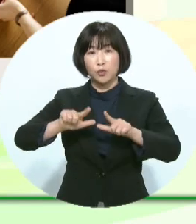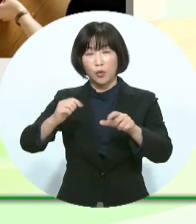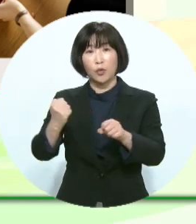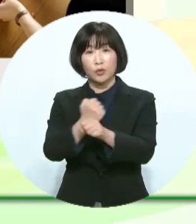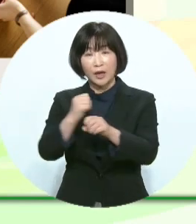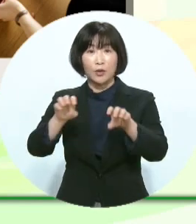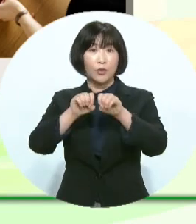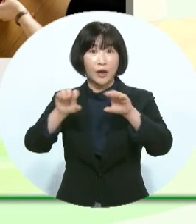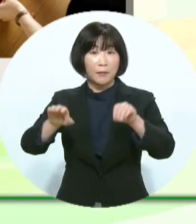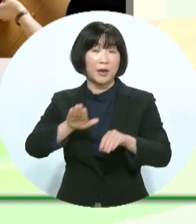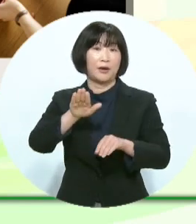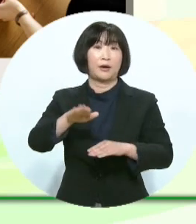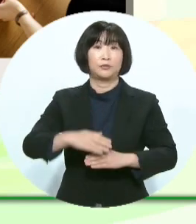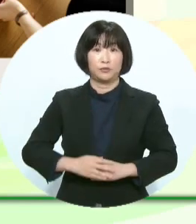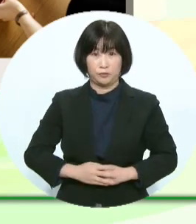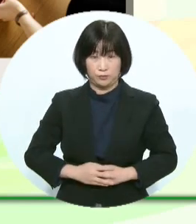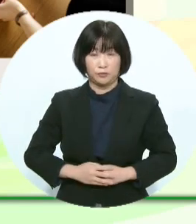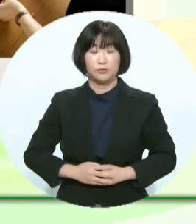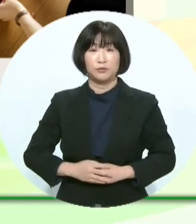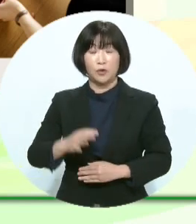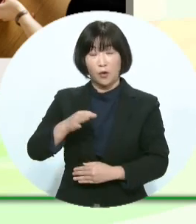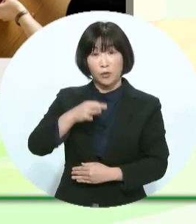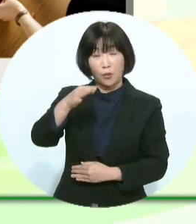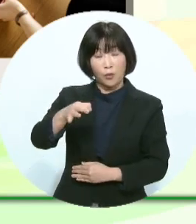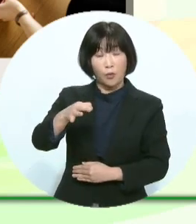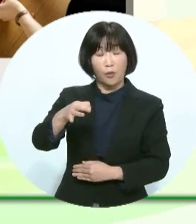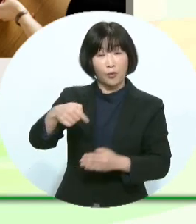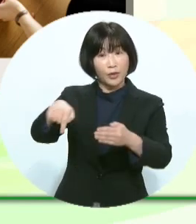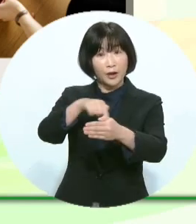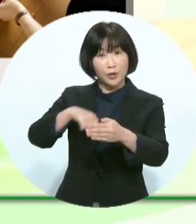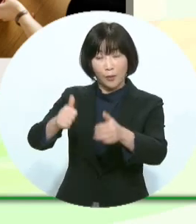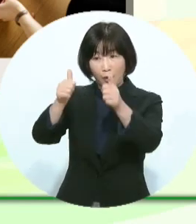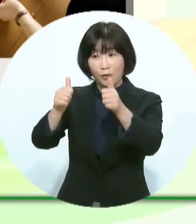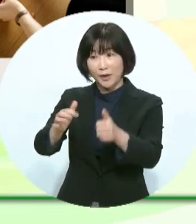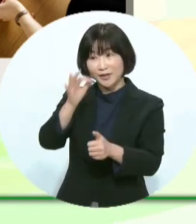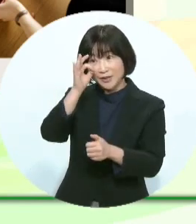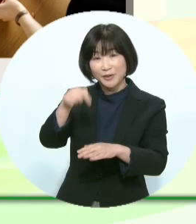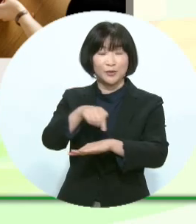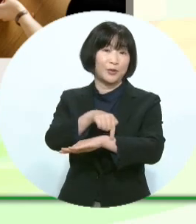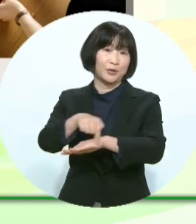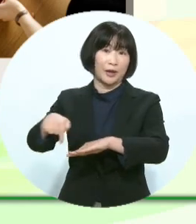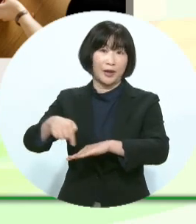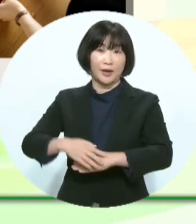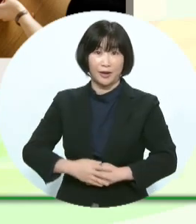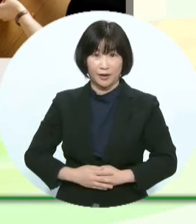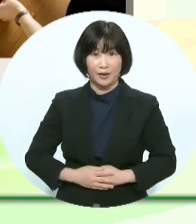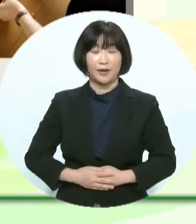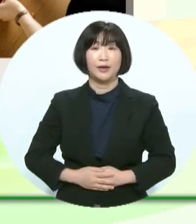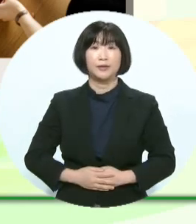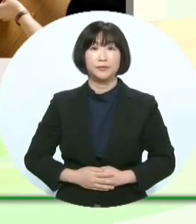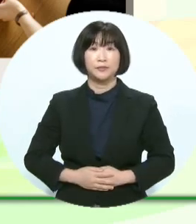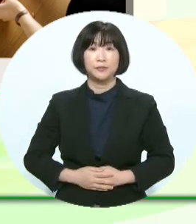ています。投稿は特設サイトに表示される予定です。